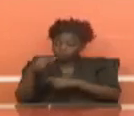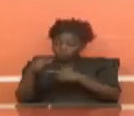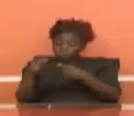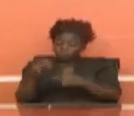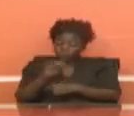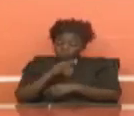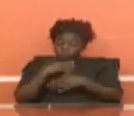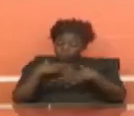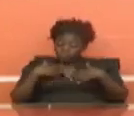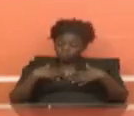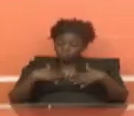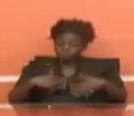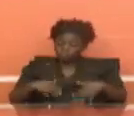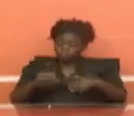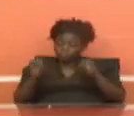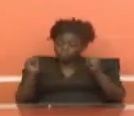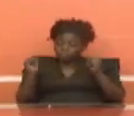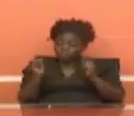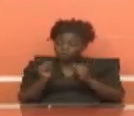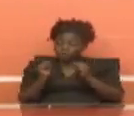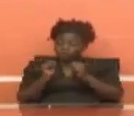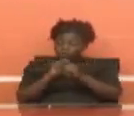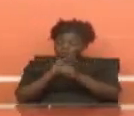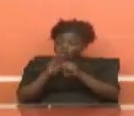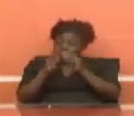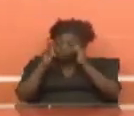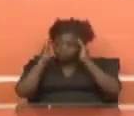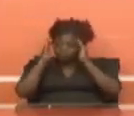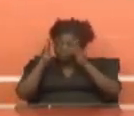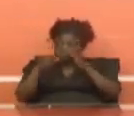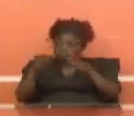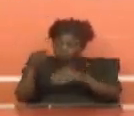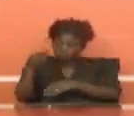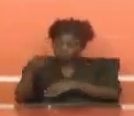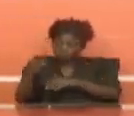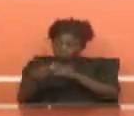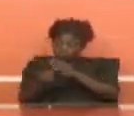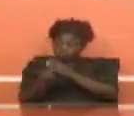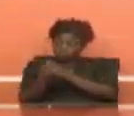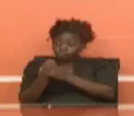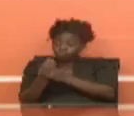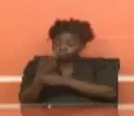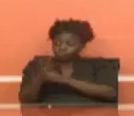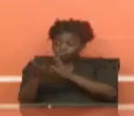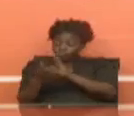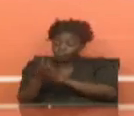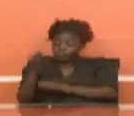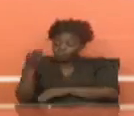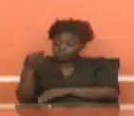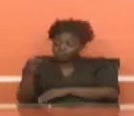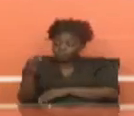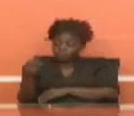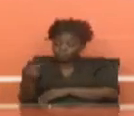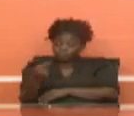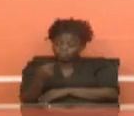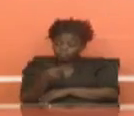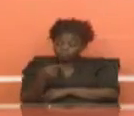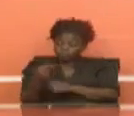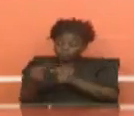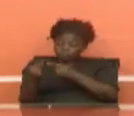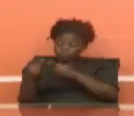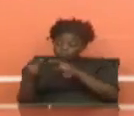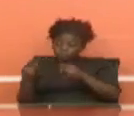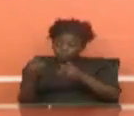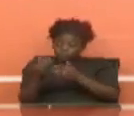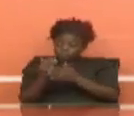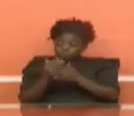amaanyi okulwanyisa obulwadde bwa COVID-19. Essira tulissa ku birime ebitalwawo okkula ebiva mu ttuluba ly'ebivaava okuli ne sukumawiki gwe twatandika okulima